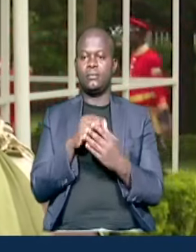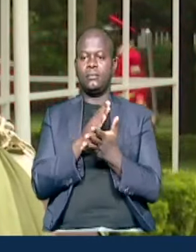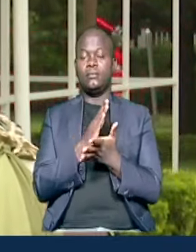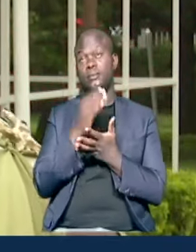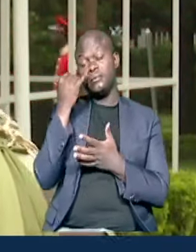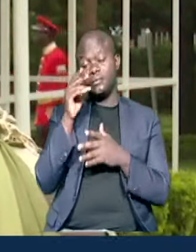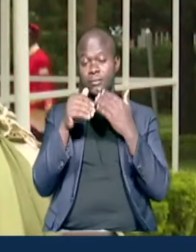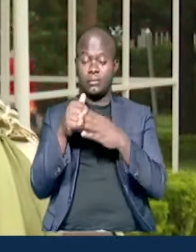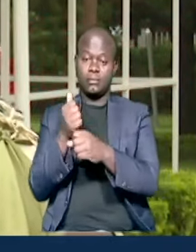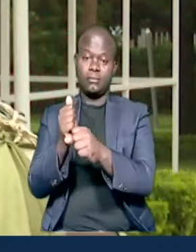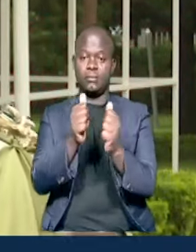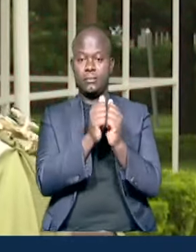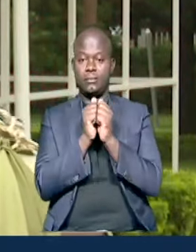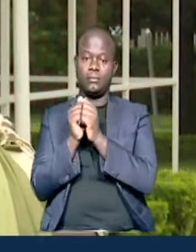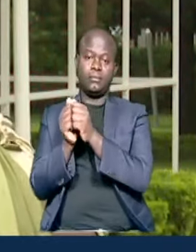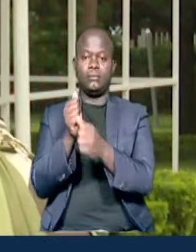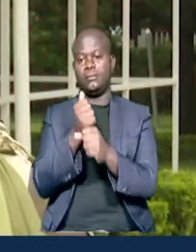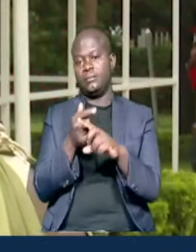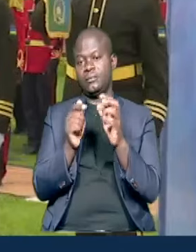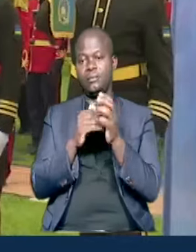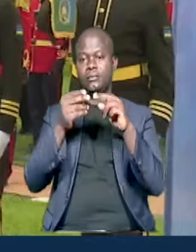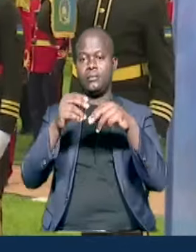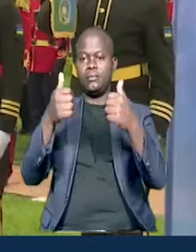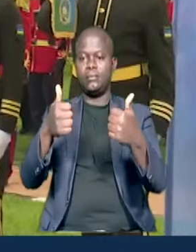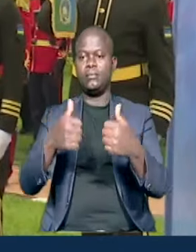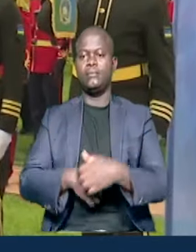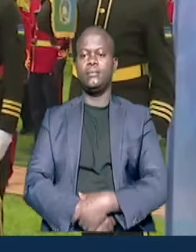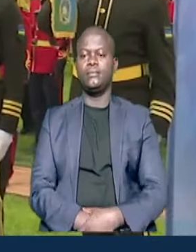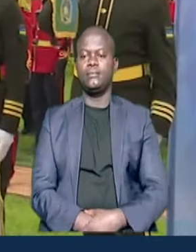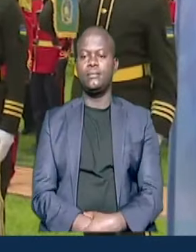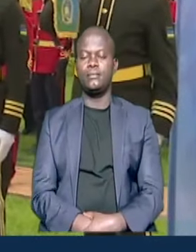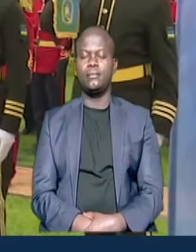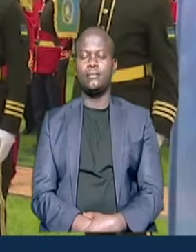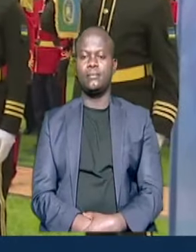y'abantu bashyize hamwe barakora kandi bikagenda